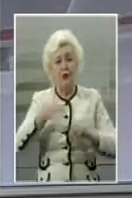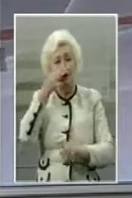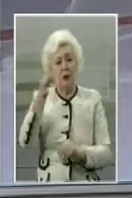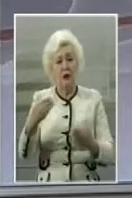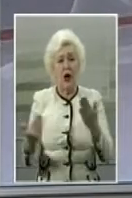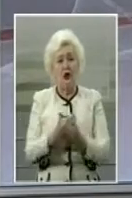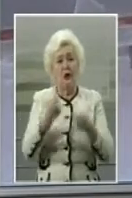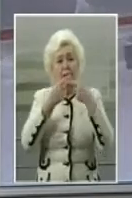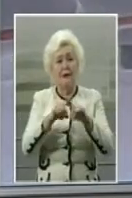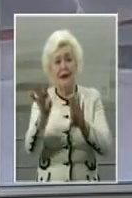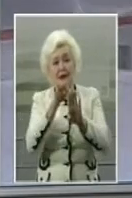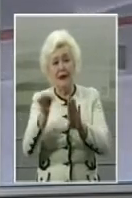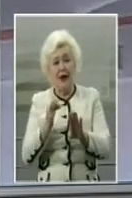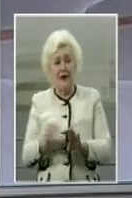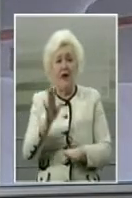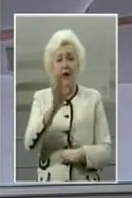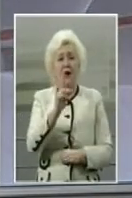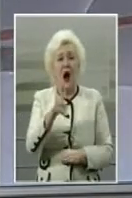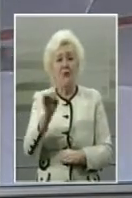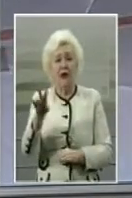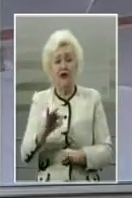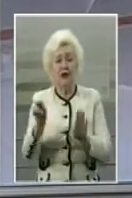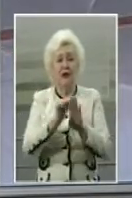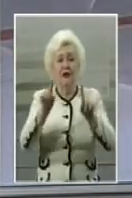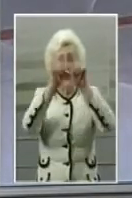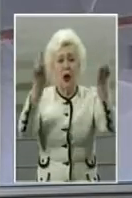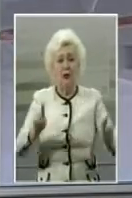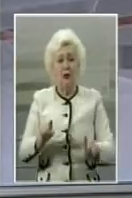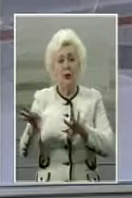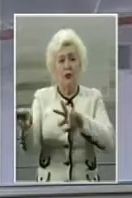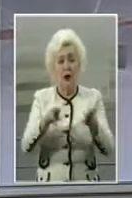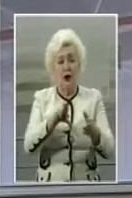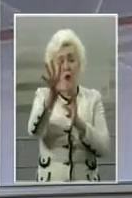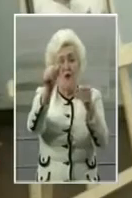нові техніки вишивки. Валентина Камишна вишиває портрети за фотографіями.